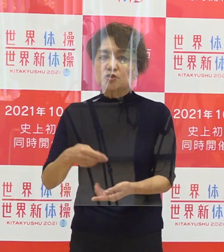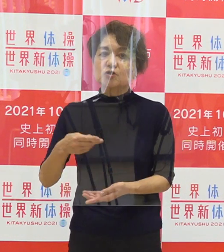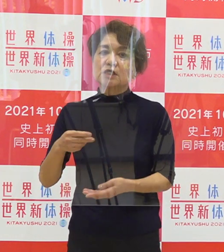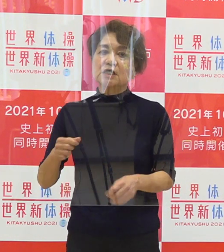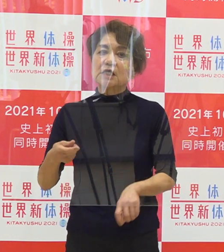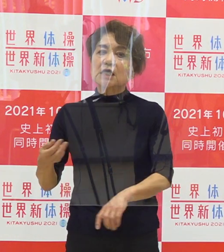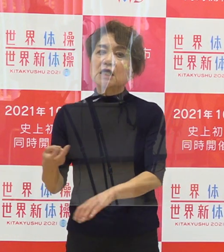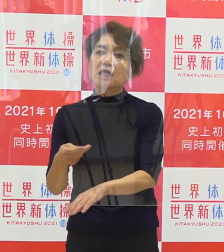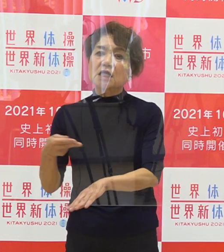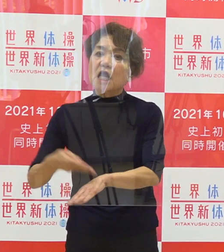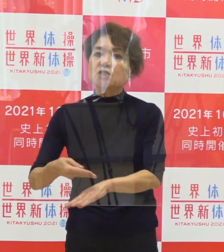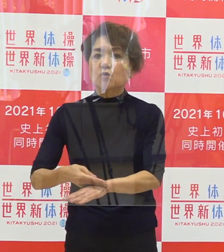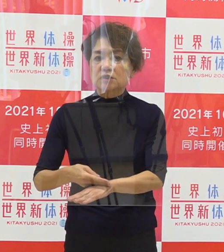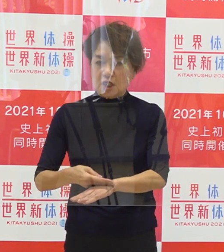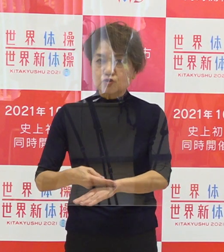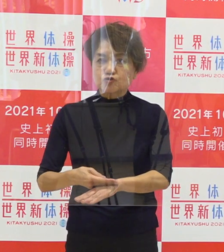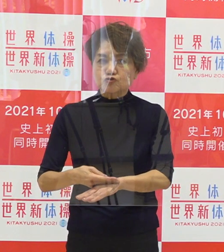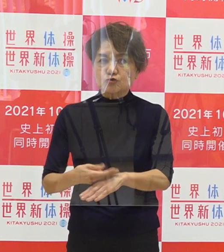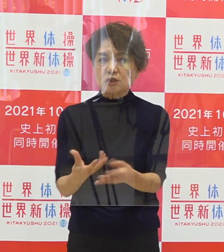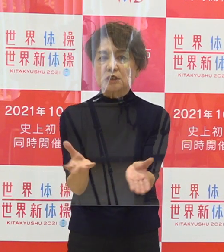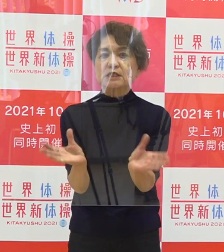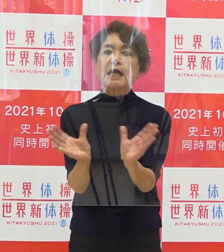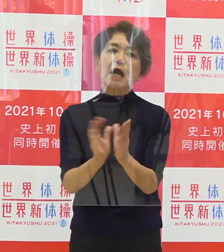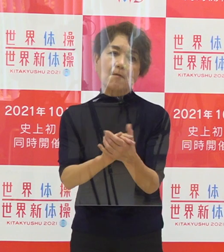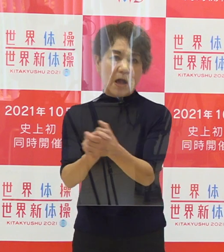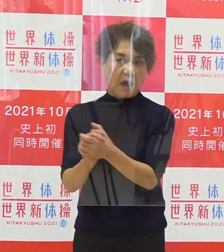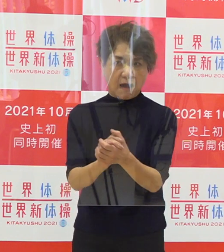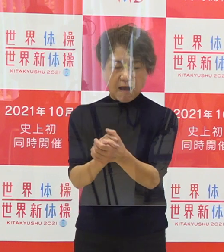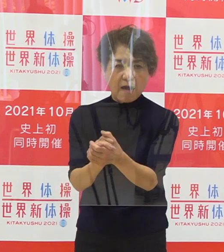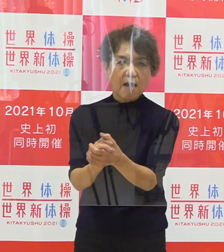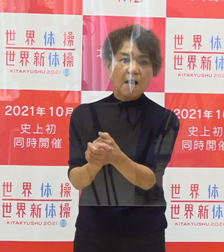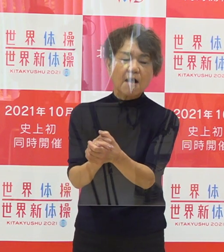でありまして、全員はいずれも